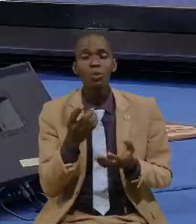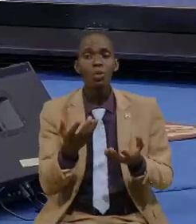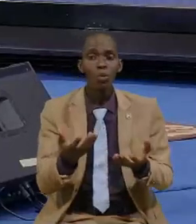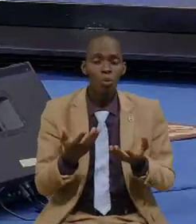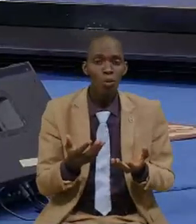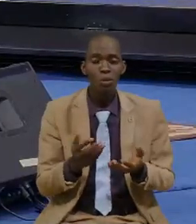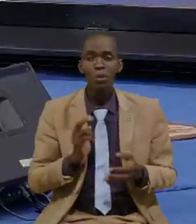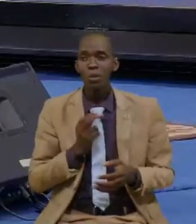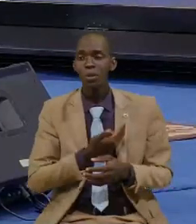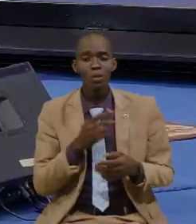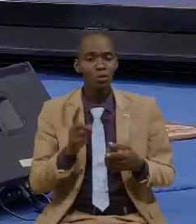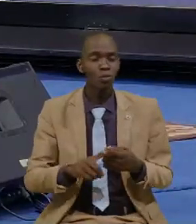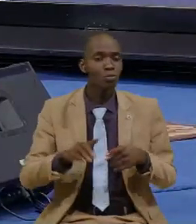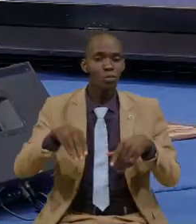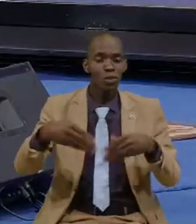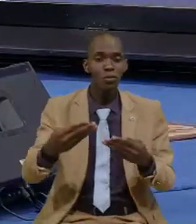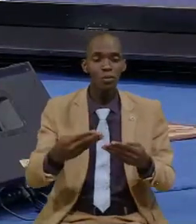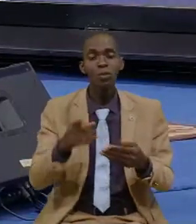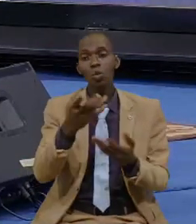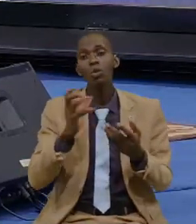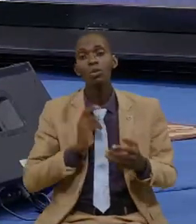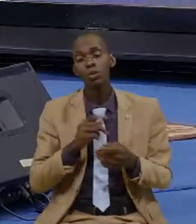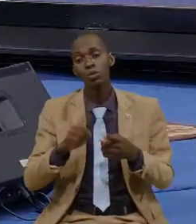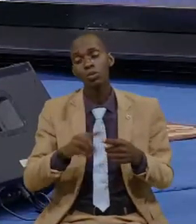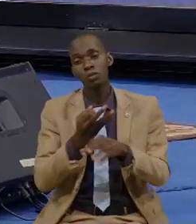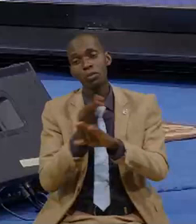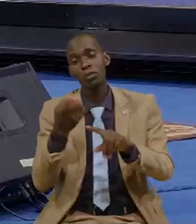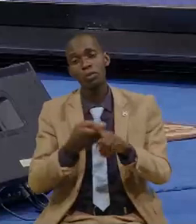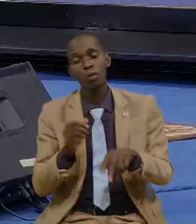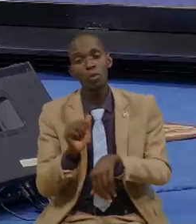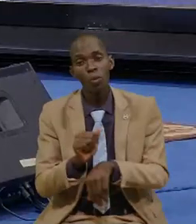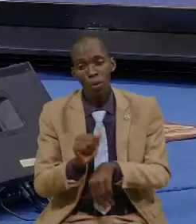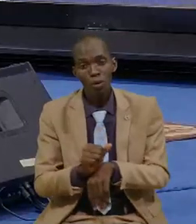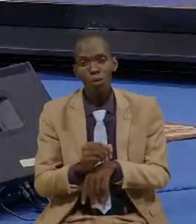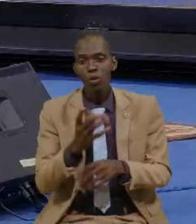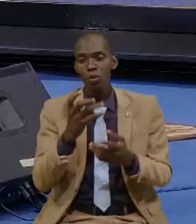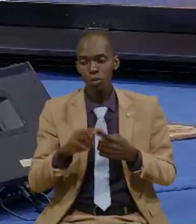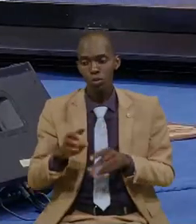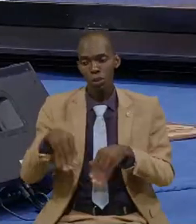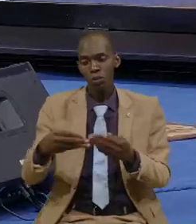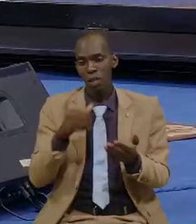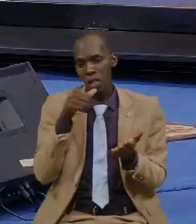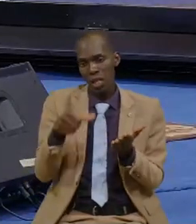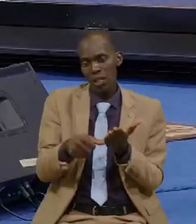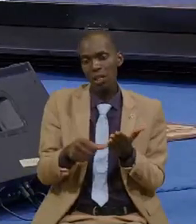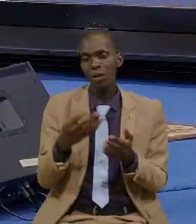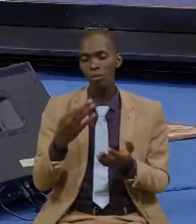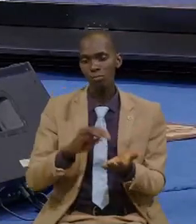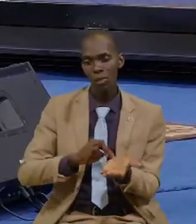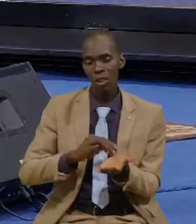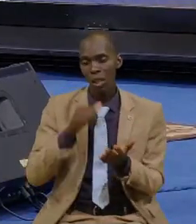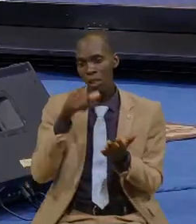que tu cherches, tu veux qu'on te donne un congé de repos pour que et puis tu viennes pour prendre un